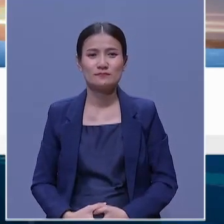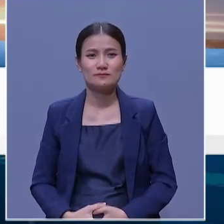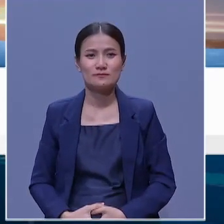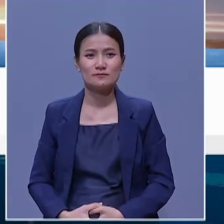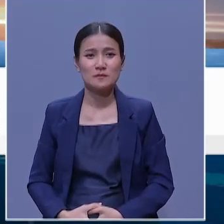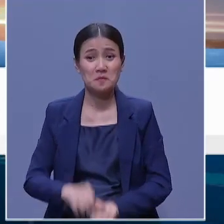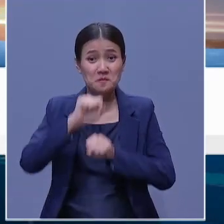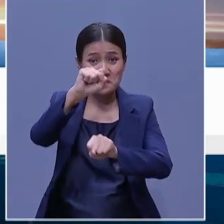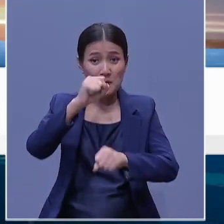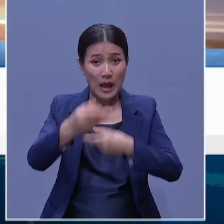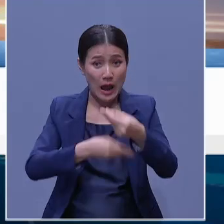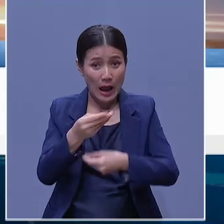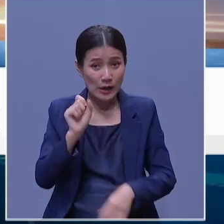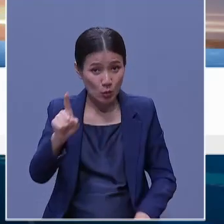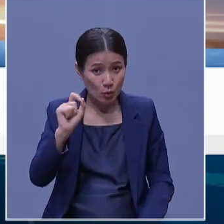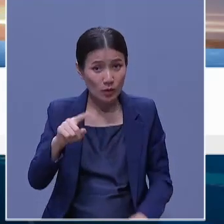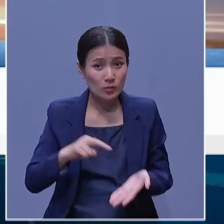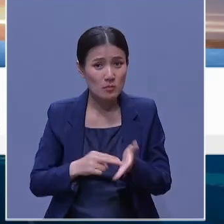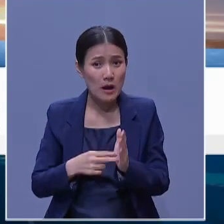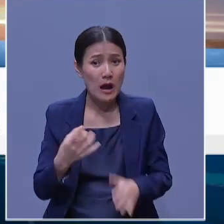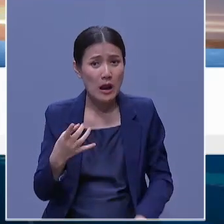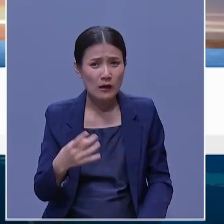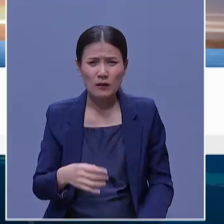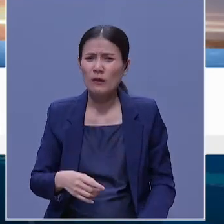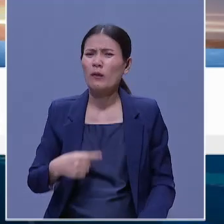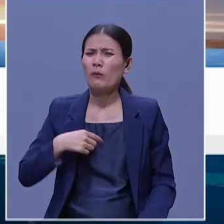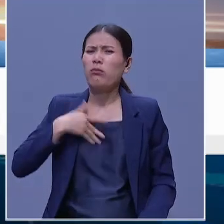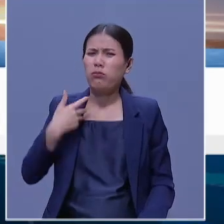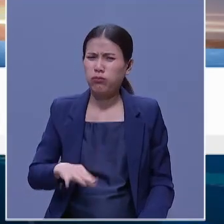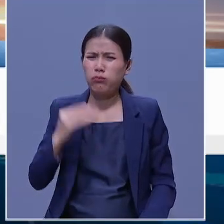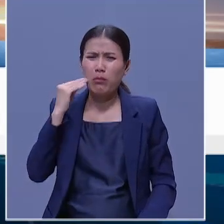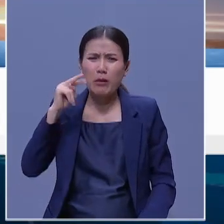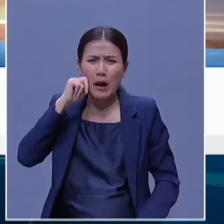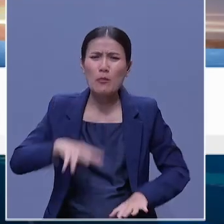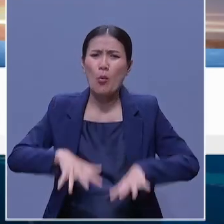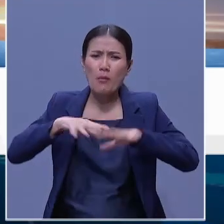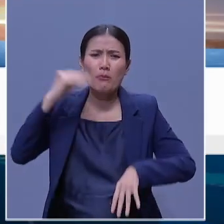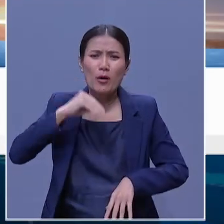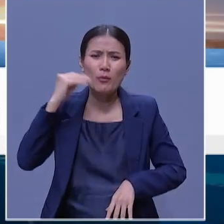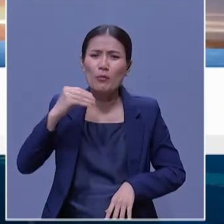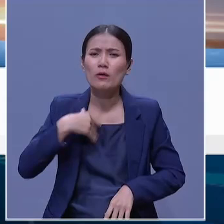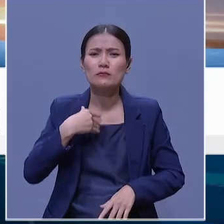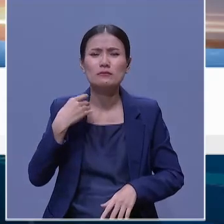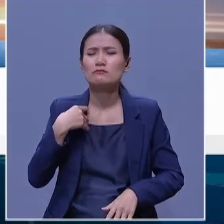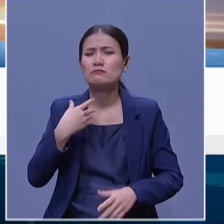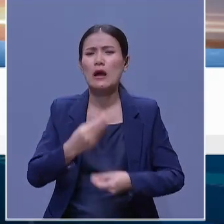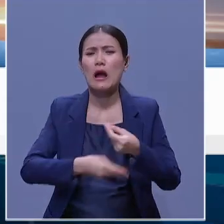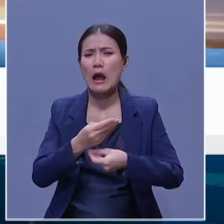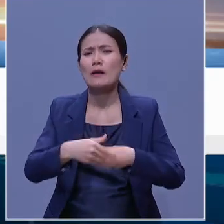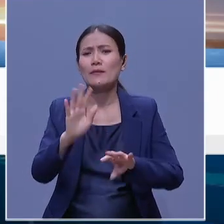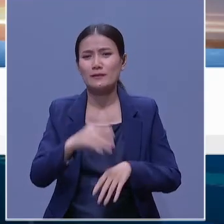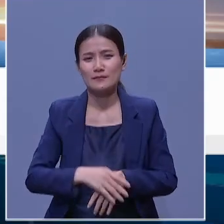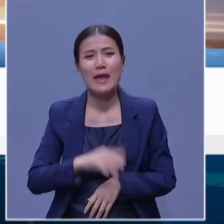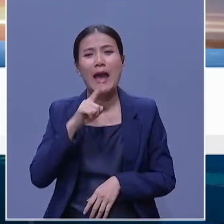ายด่วนนี่คือยังไงครับนี ่อ๋อก็คือมันท่วมบ่อยเกินก็เลยปิดป้ายขายฮะใครอยากสัมผั